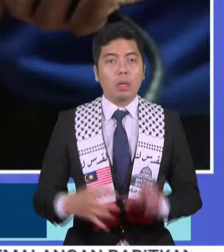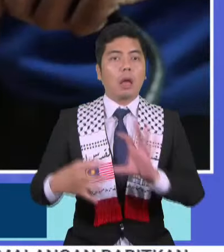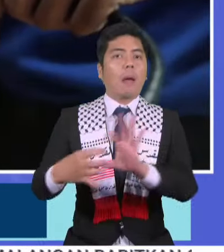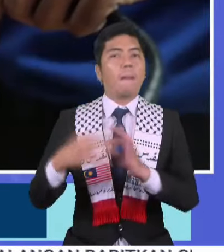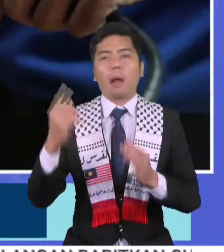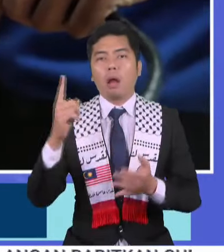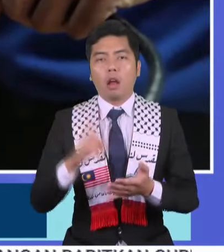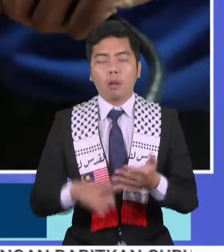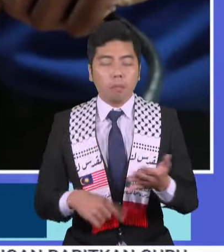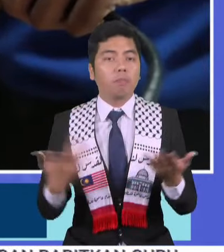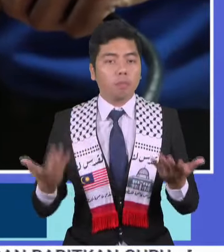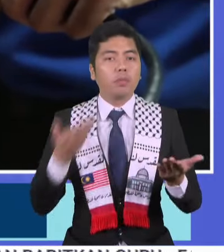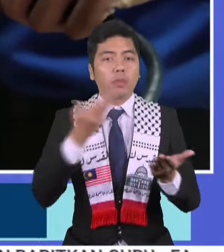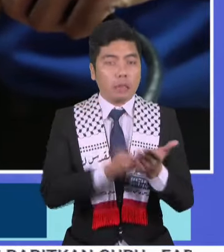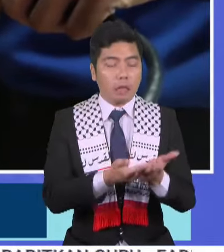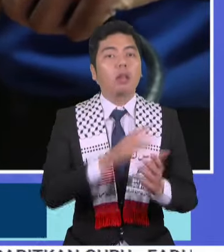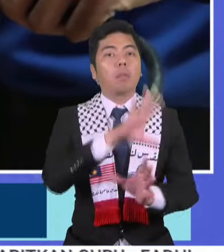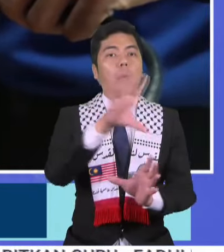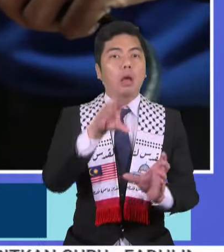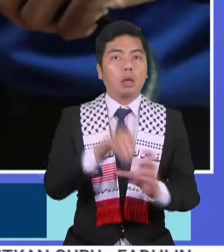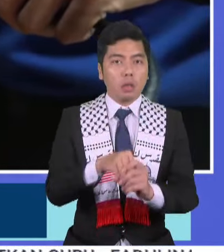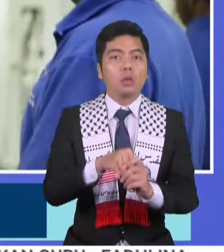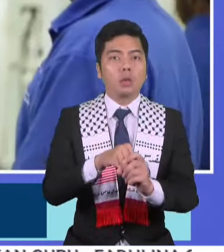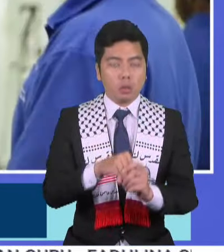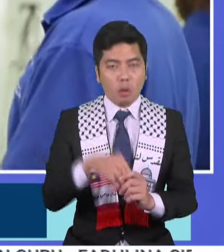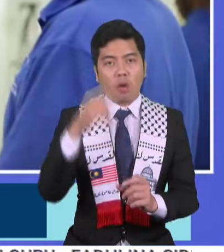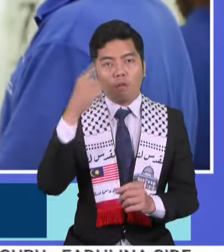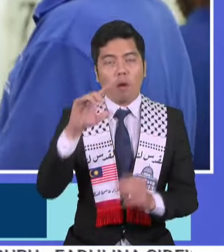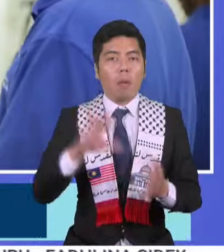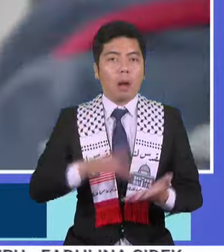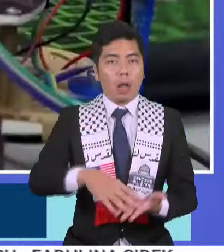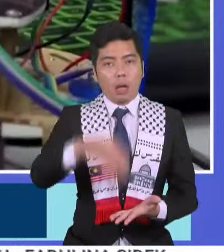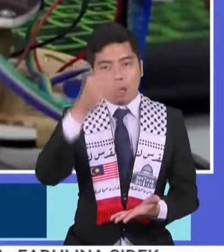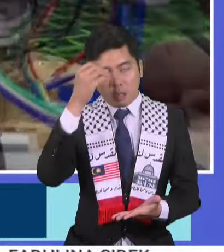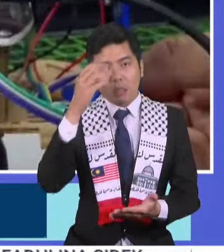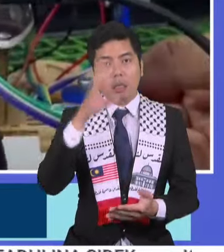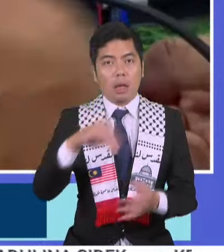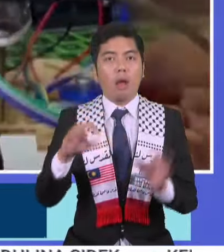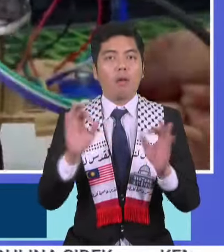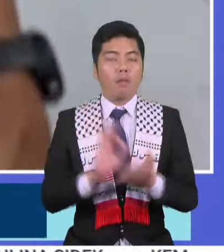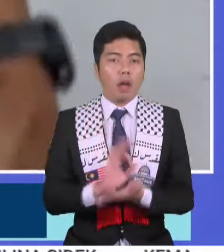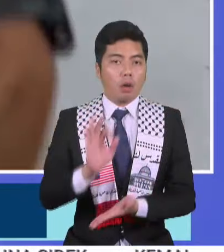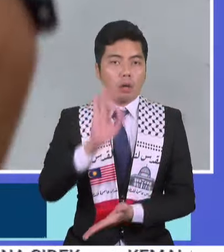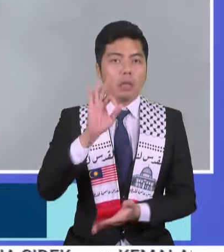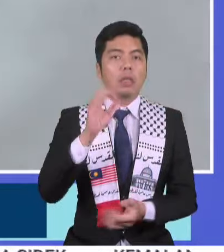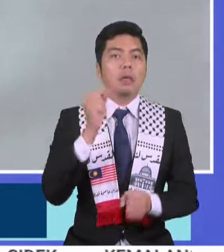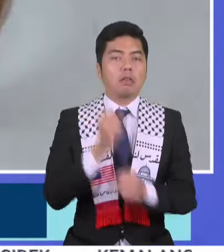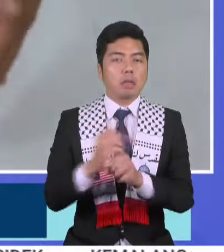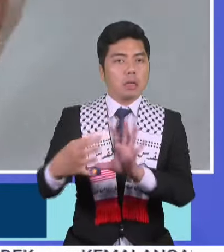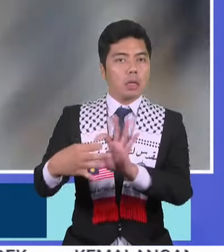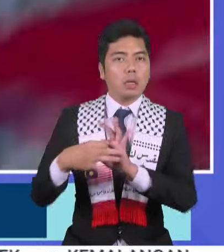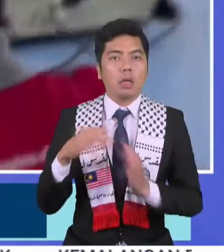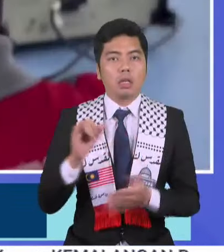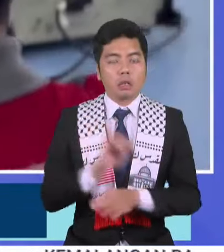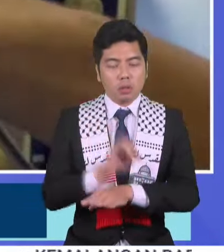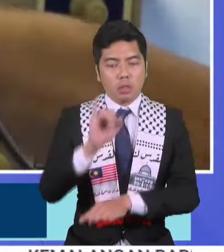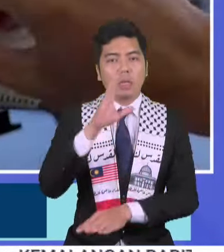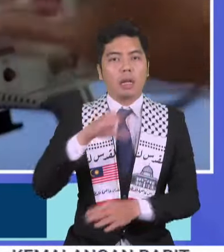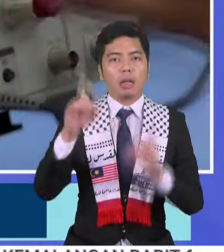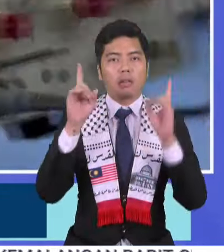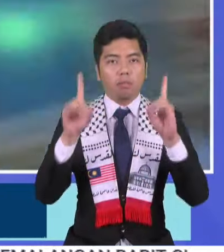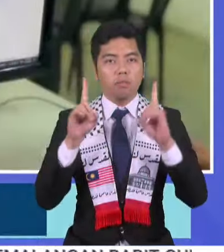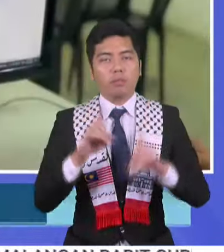kolaborasi yang dicadangkan termasuk program mobiliti pelajar dan fakulti selain kerjasama industri dan penyelidikan.